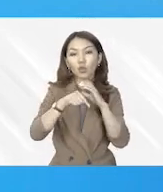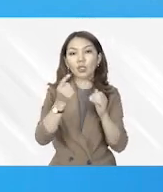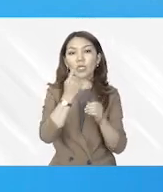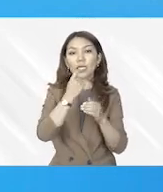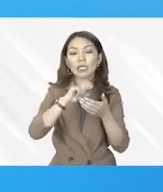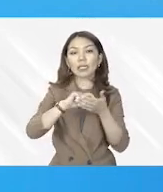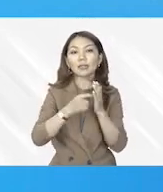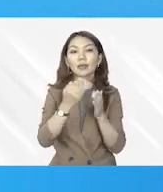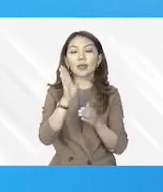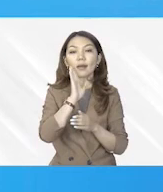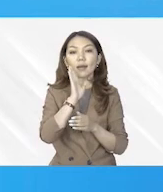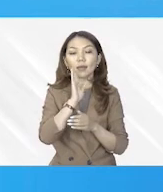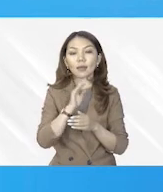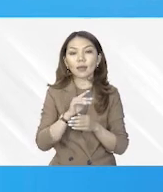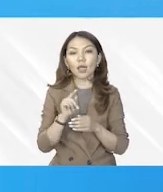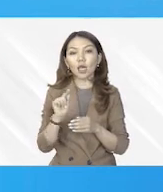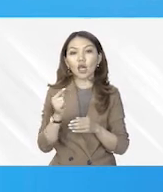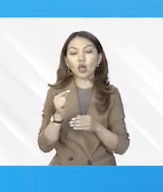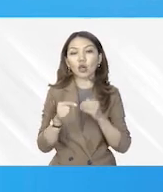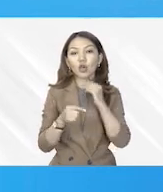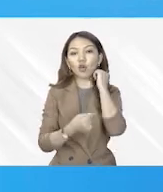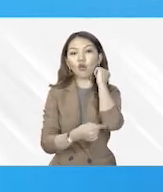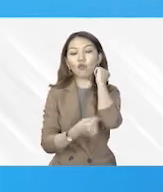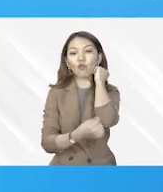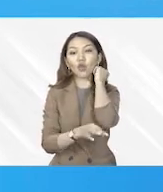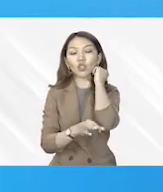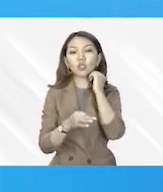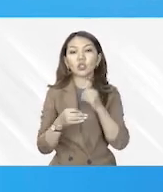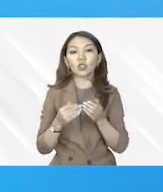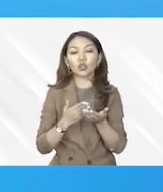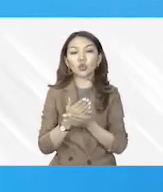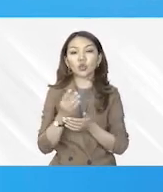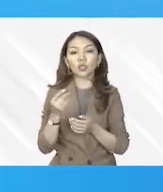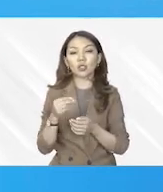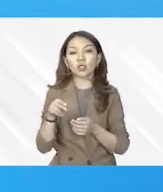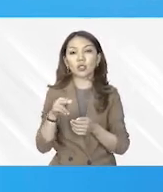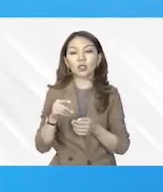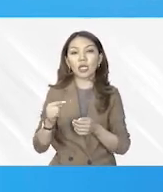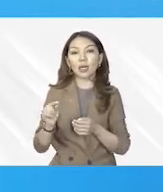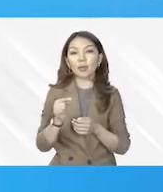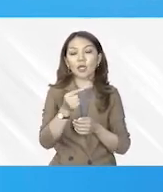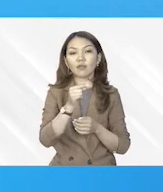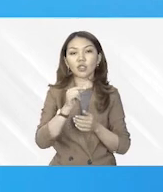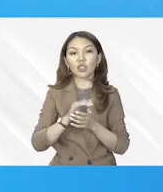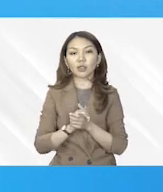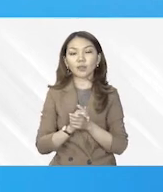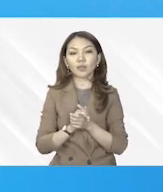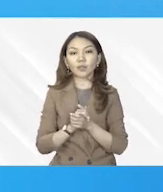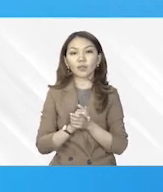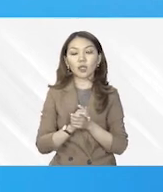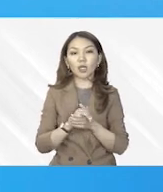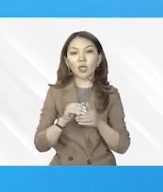яйцеклетки. Хвостик служит для движения сперматозоида и по строению сходен со